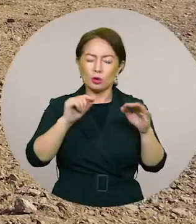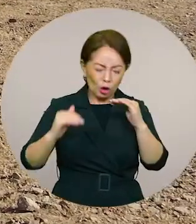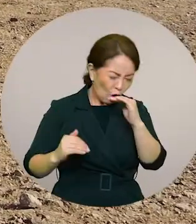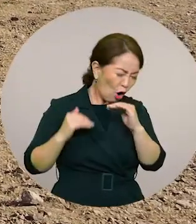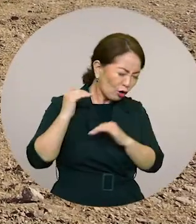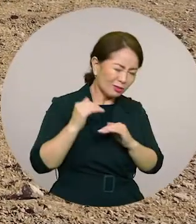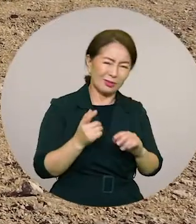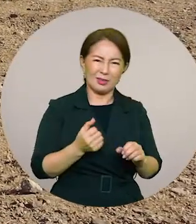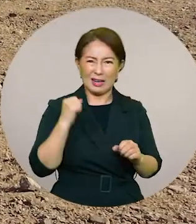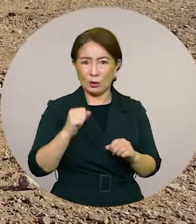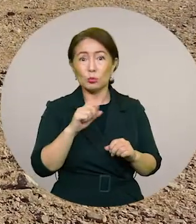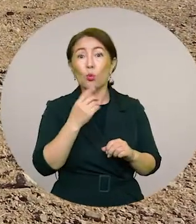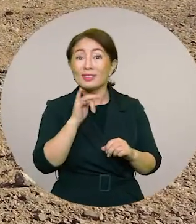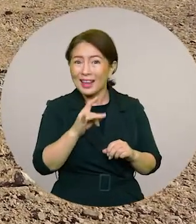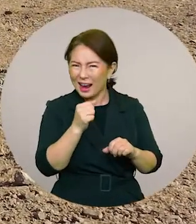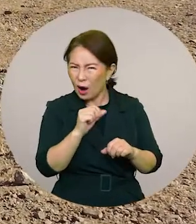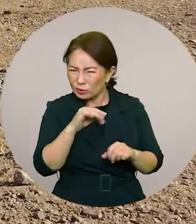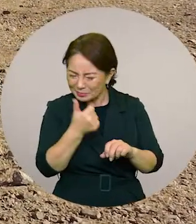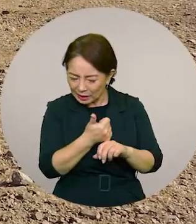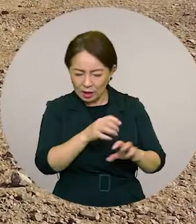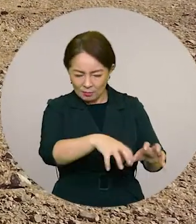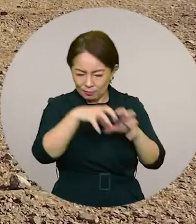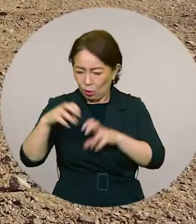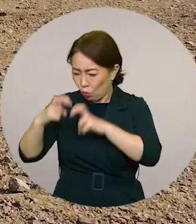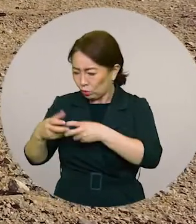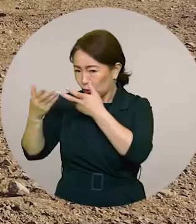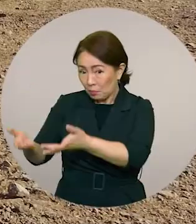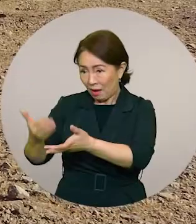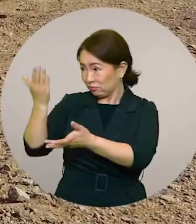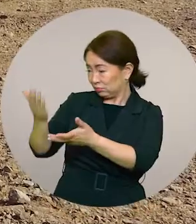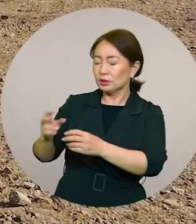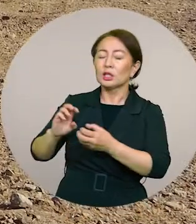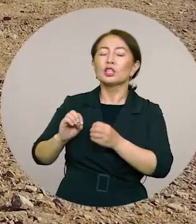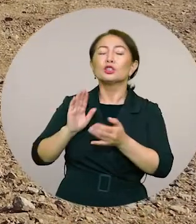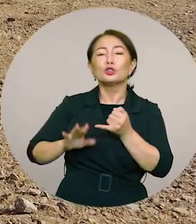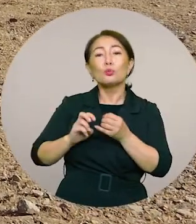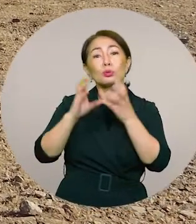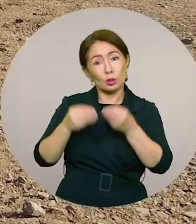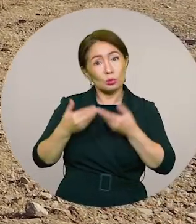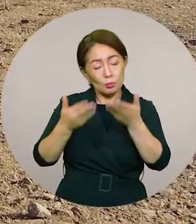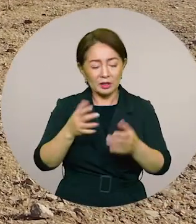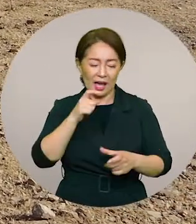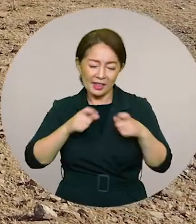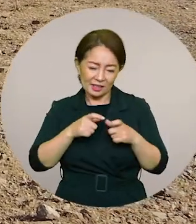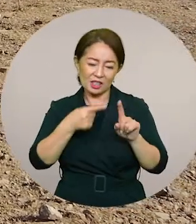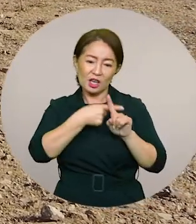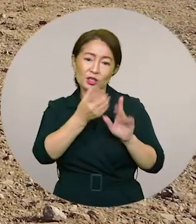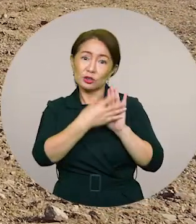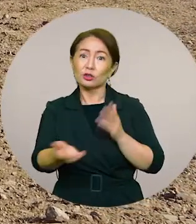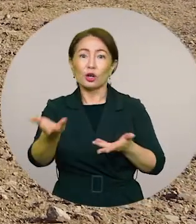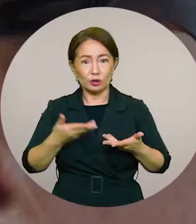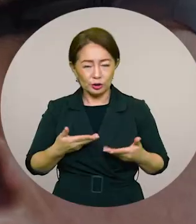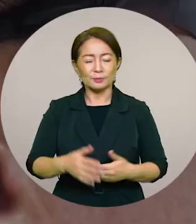агуулмж бүхий хөдрийг энэхүү байжуулах үйлдвэрт авчран эцсийн бүтээгдэхүүн болгон экспортод гаргах болно. Ингэснээр эдийн засагт эерэг нөлөөллөө